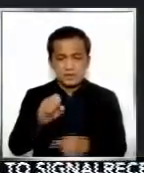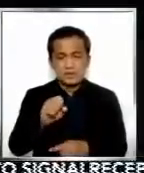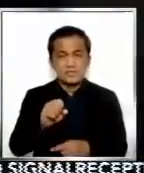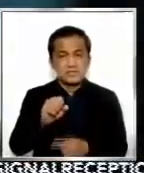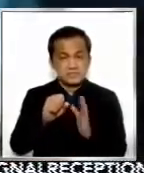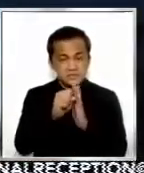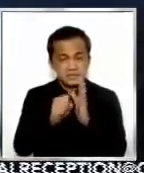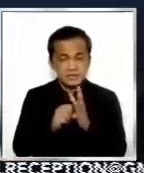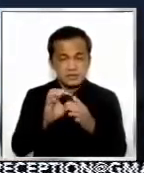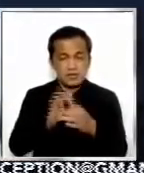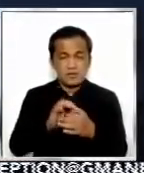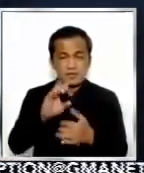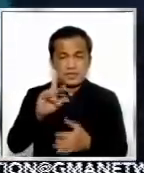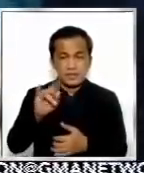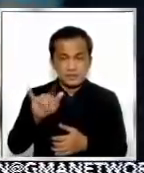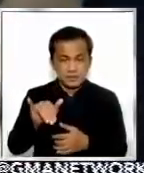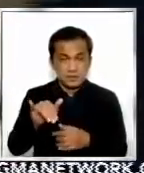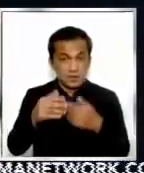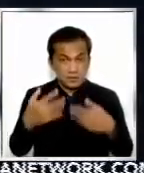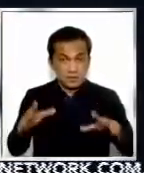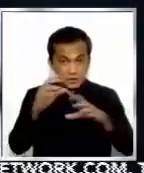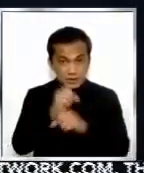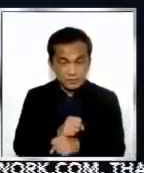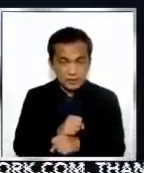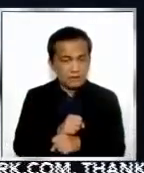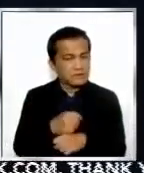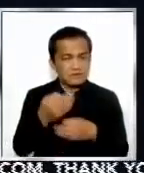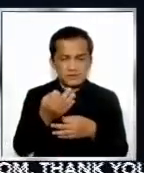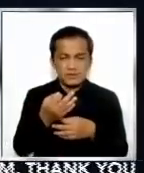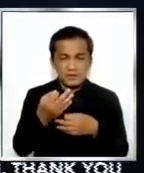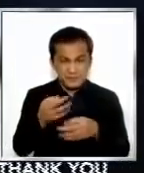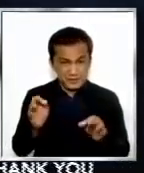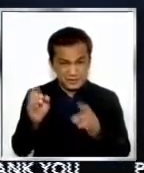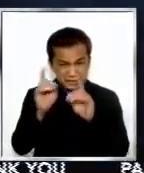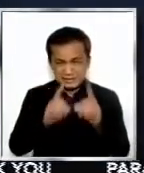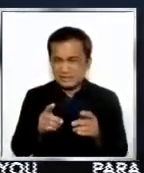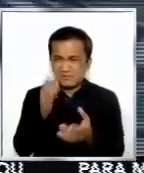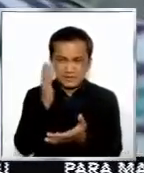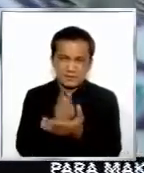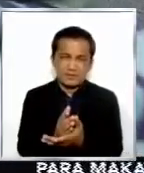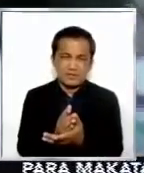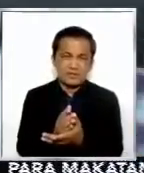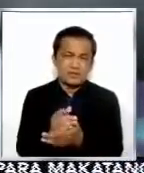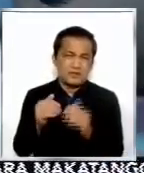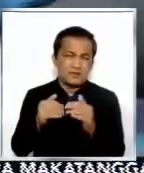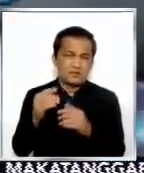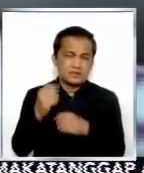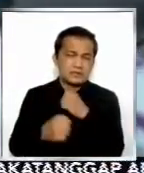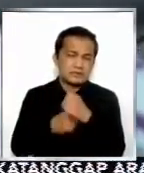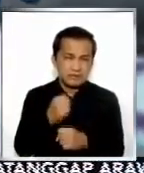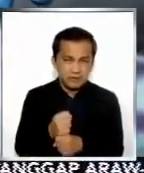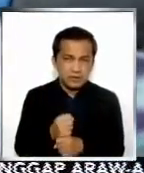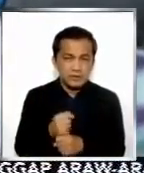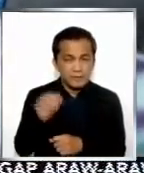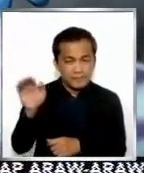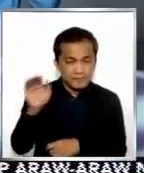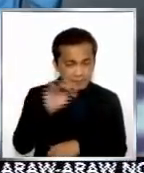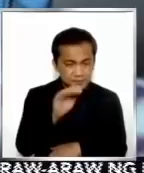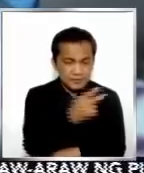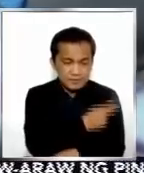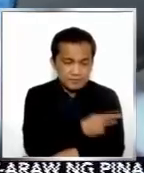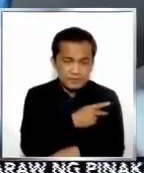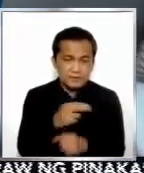nito, tapos na rin ang mga libreng dialysis na hihigit sa 90 session para sa taon. Kaya umaapila ang mga pasyente at mga kaanak